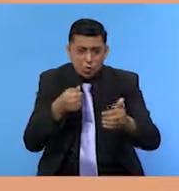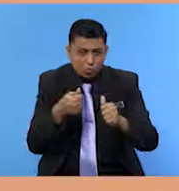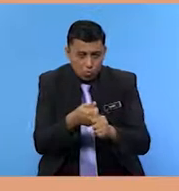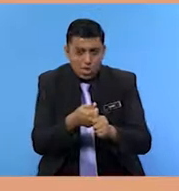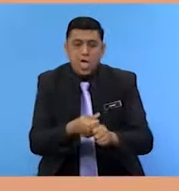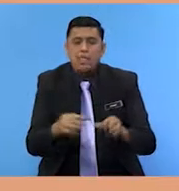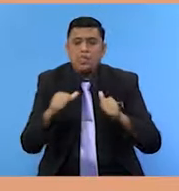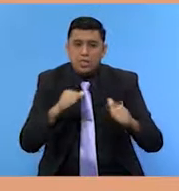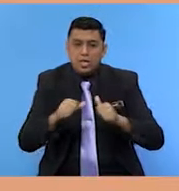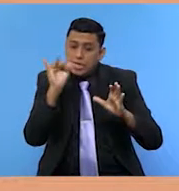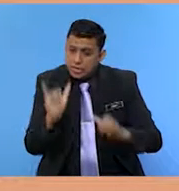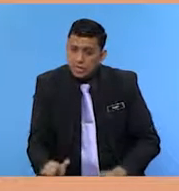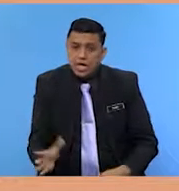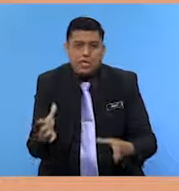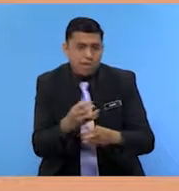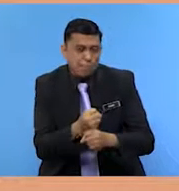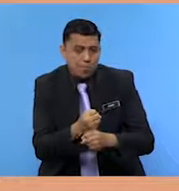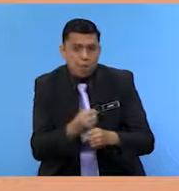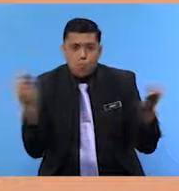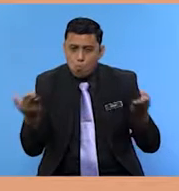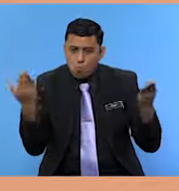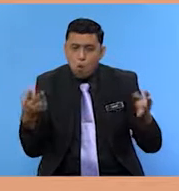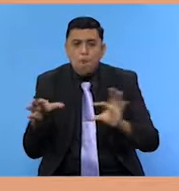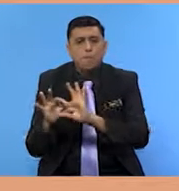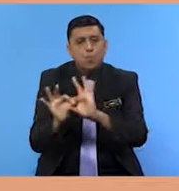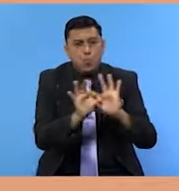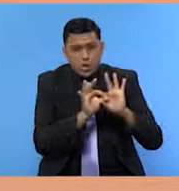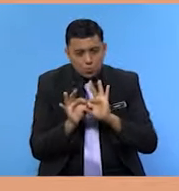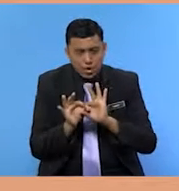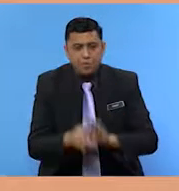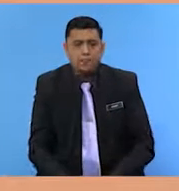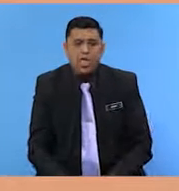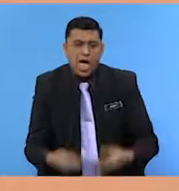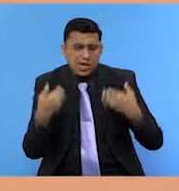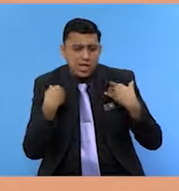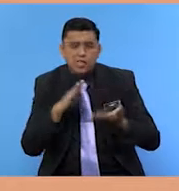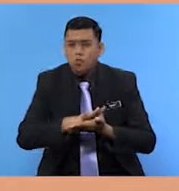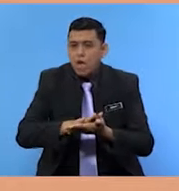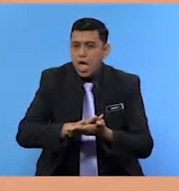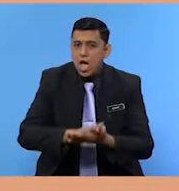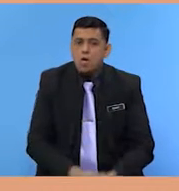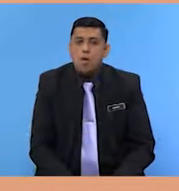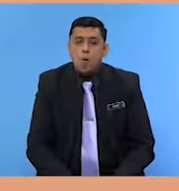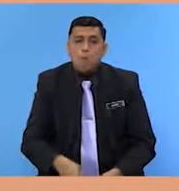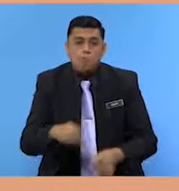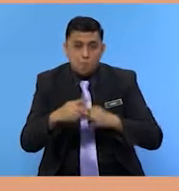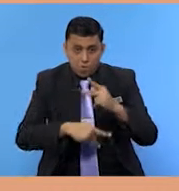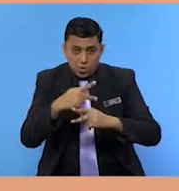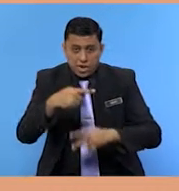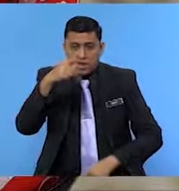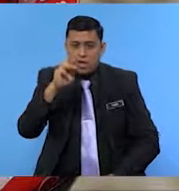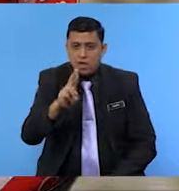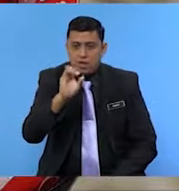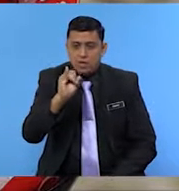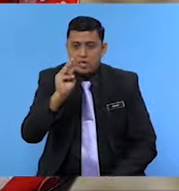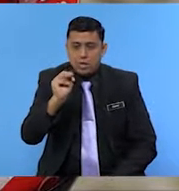aktiviti yang dapat memupuk perpaduan yang diadakan di sekolah seperti program remote.